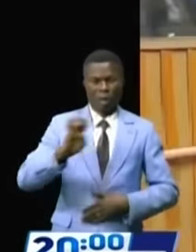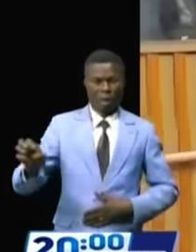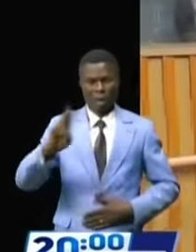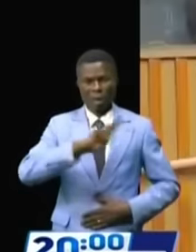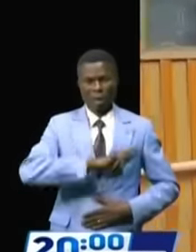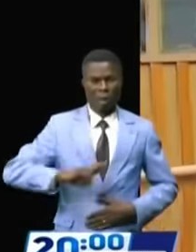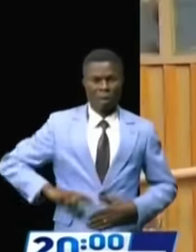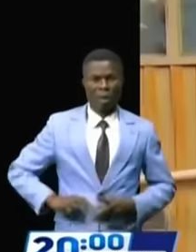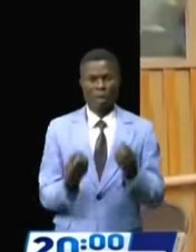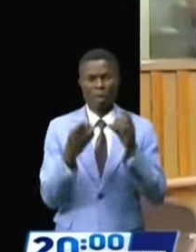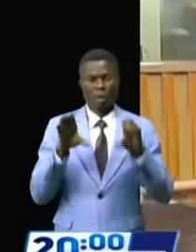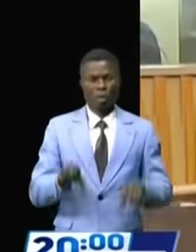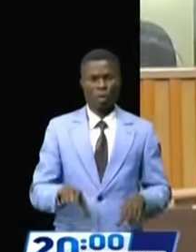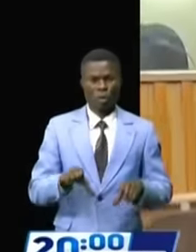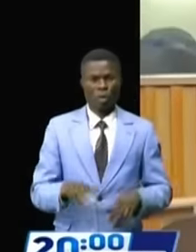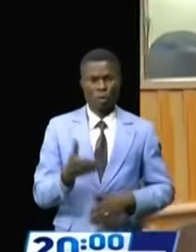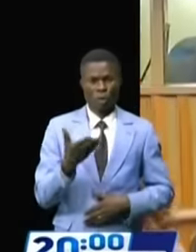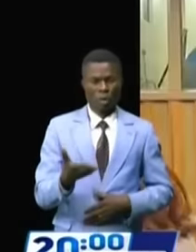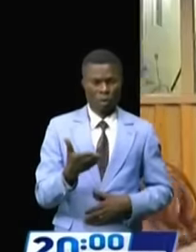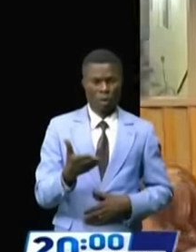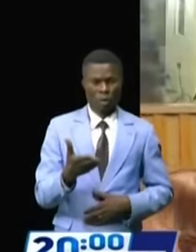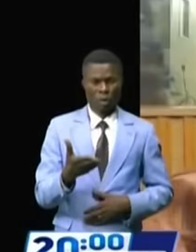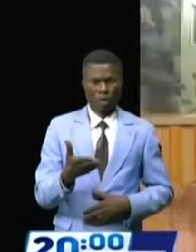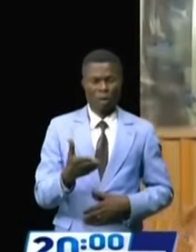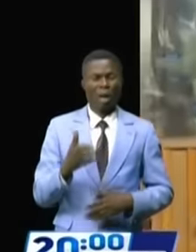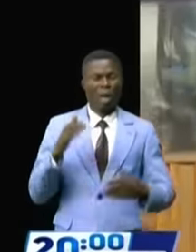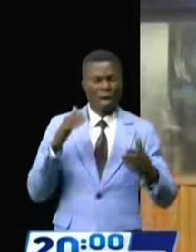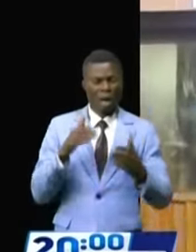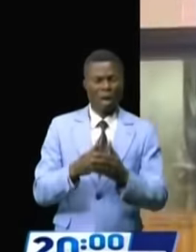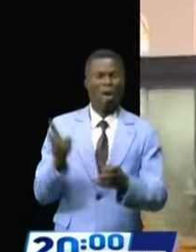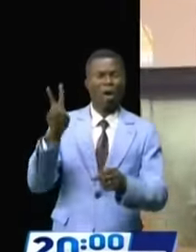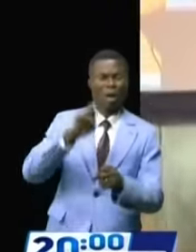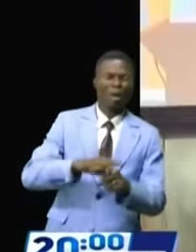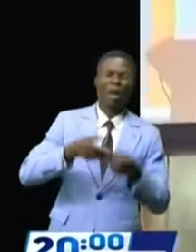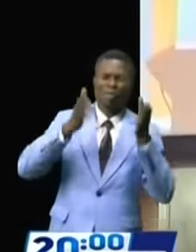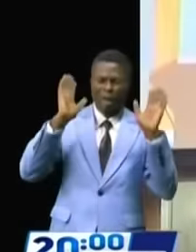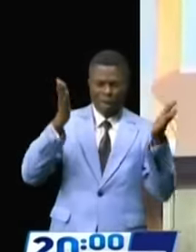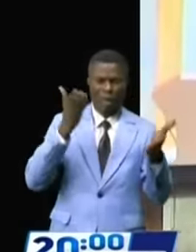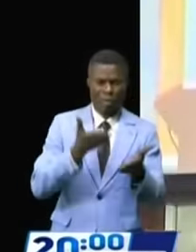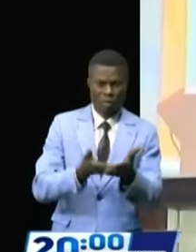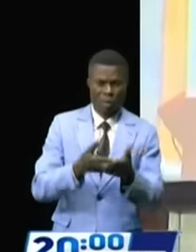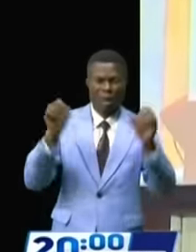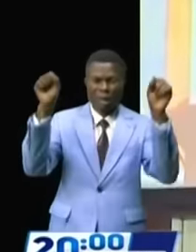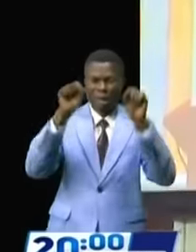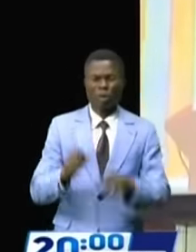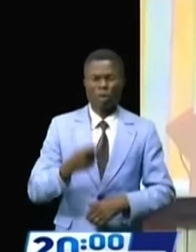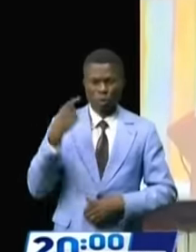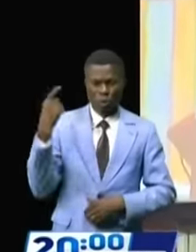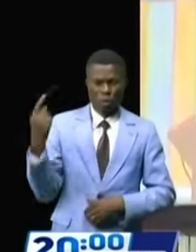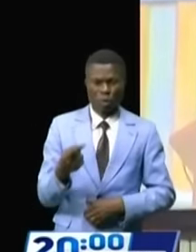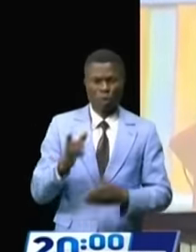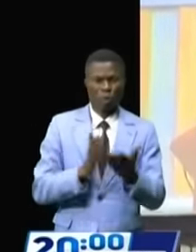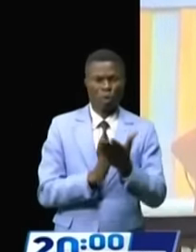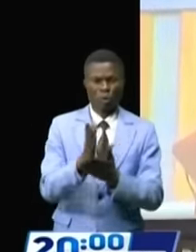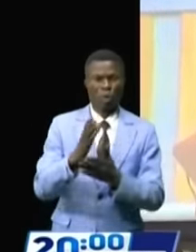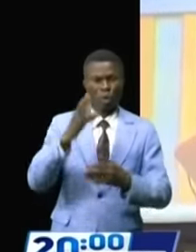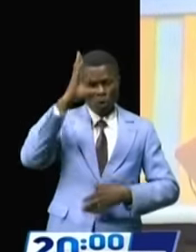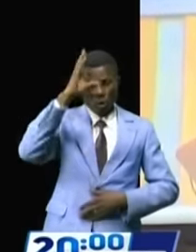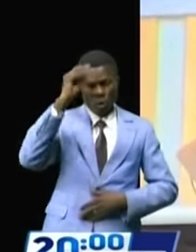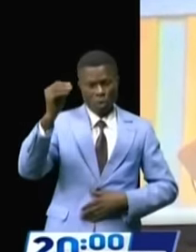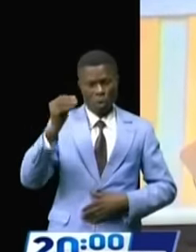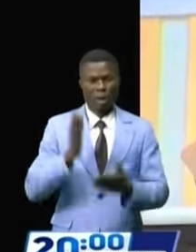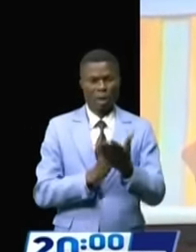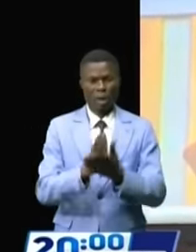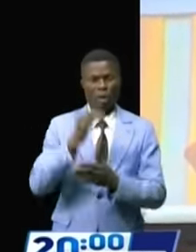la République démocratique du Congo est en proie à des violations graves et systématiques des droits de l'homme et du